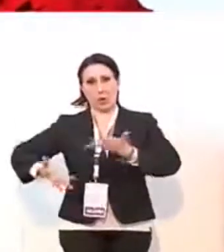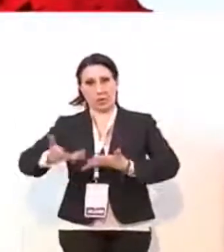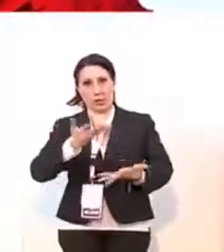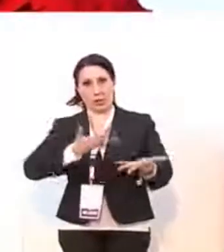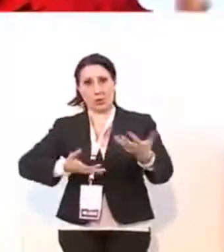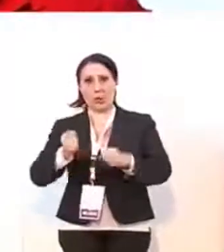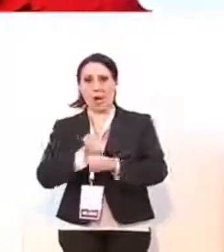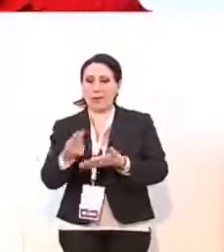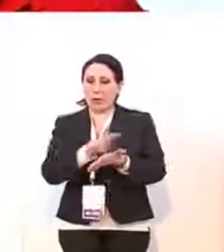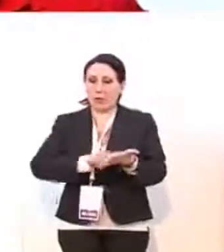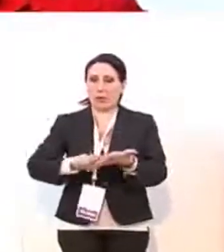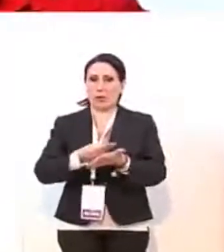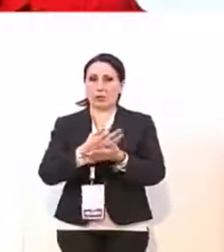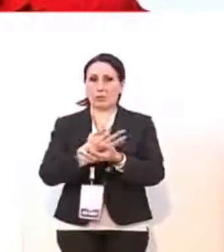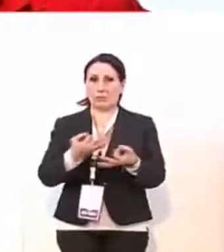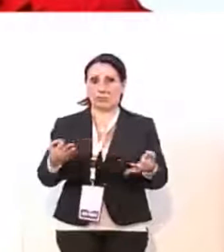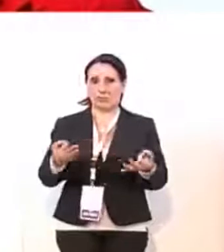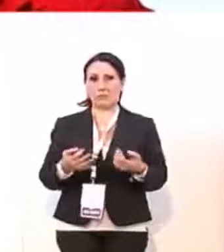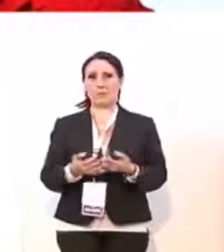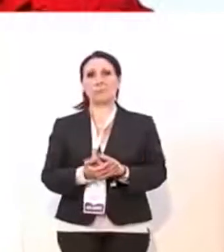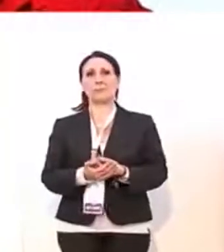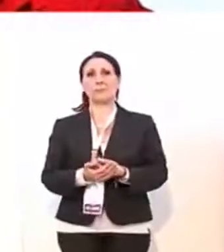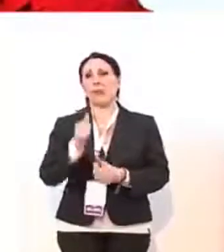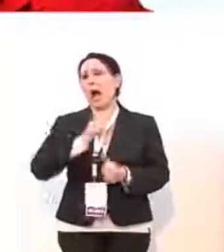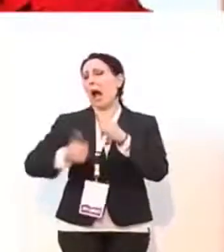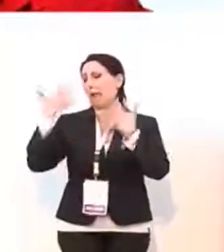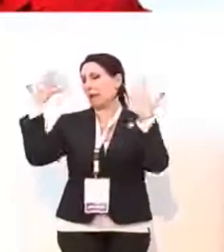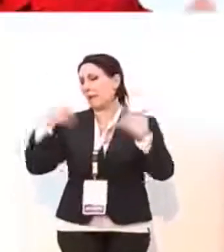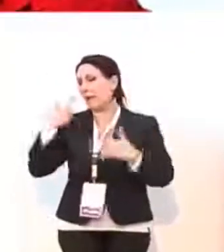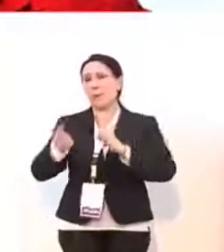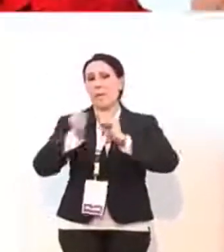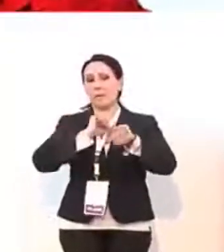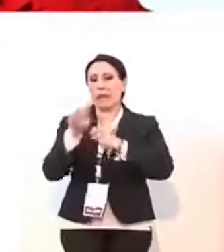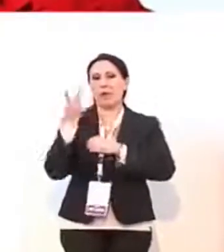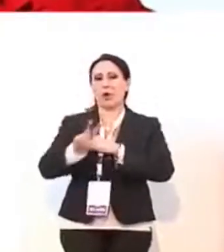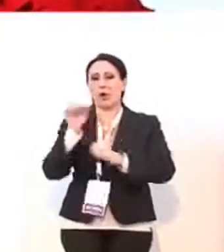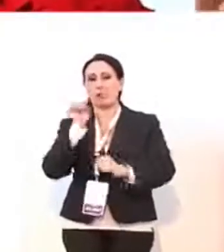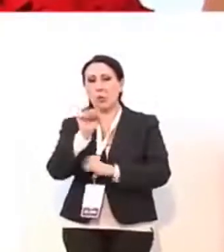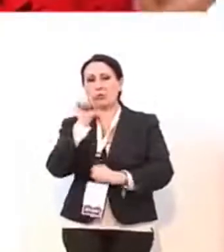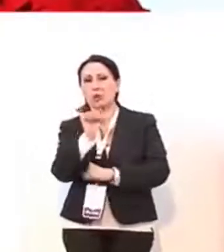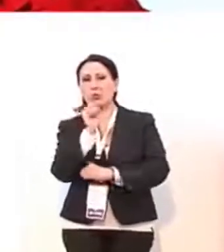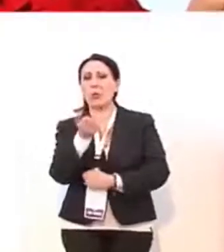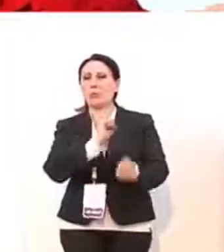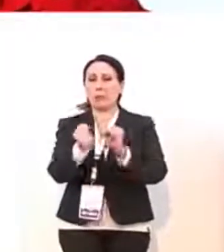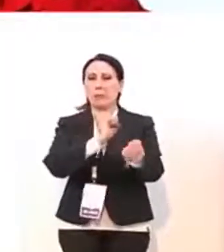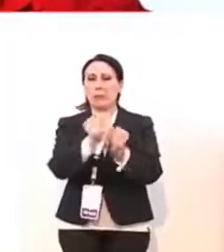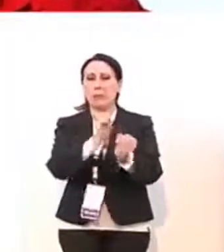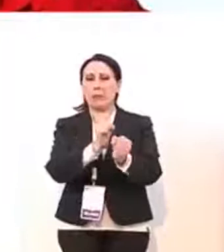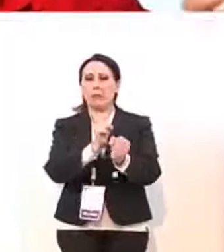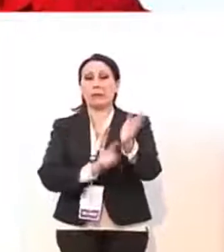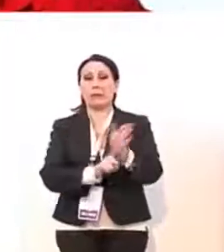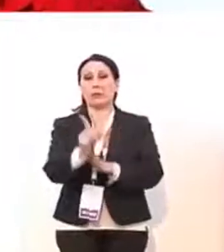stata nei confronti della battaglia contro la violenza, gli effetti che può avere le misure delle